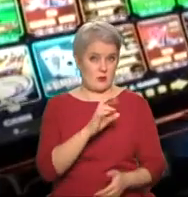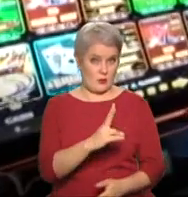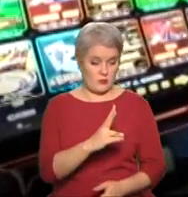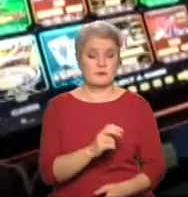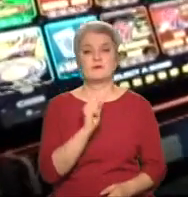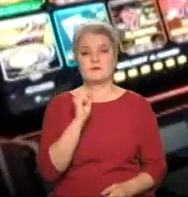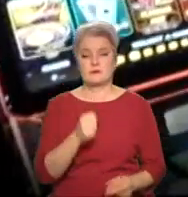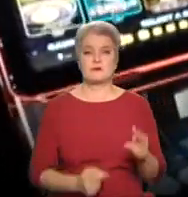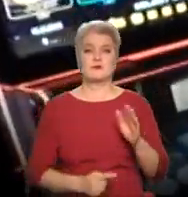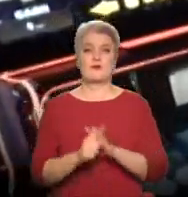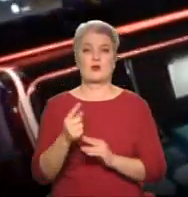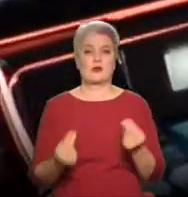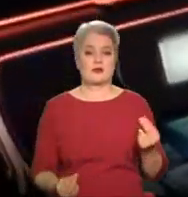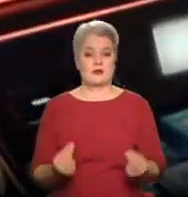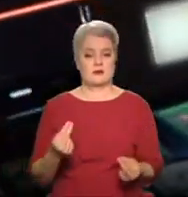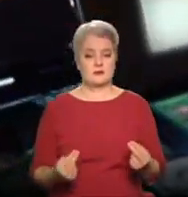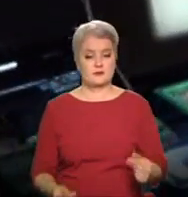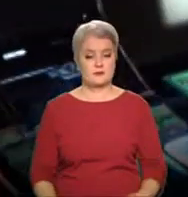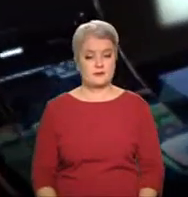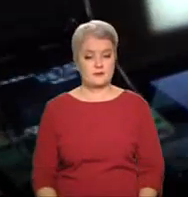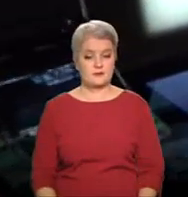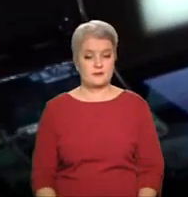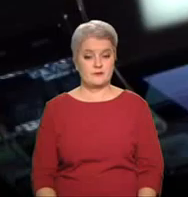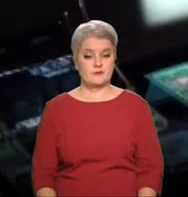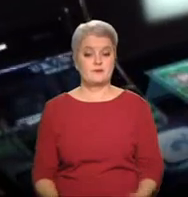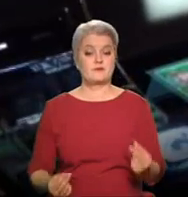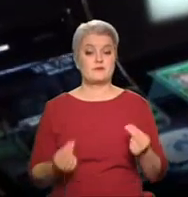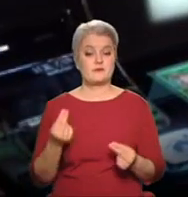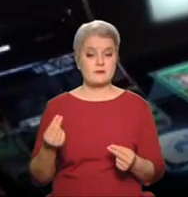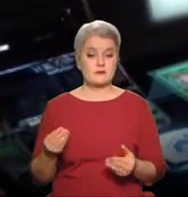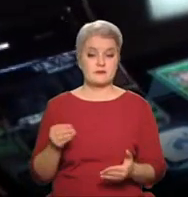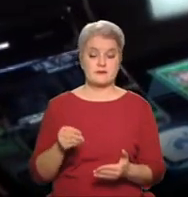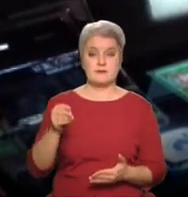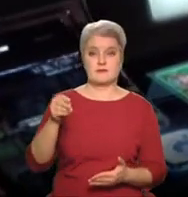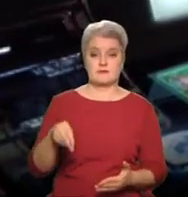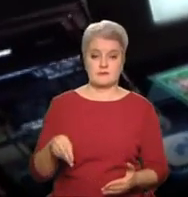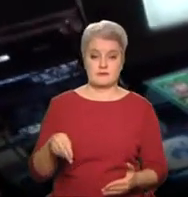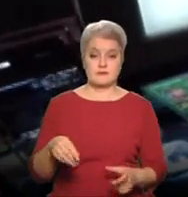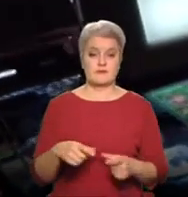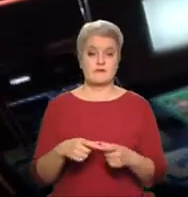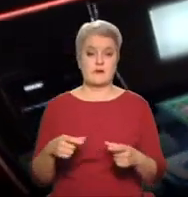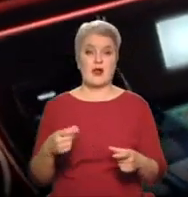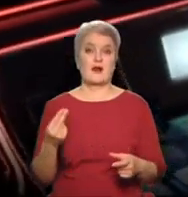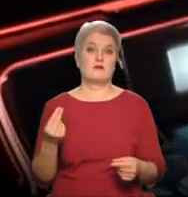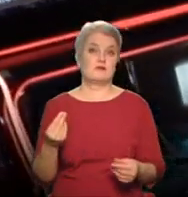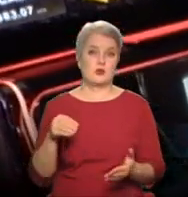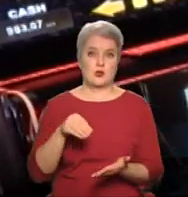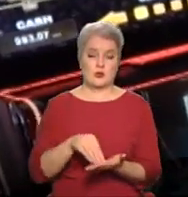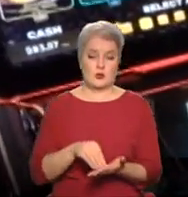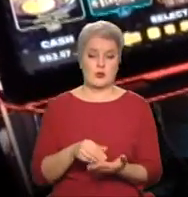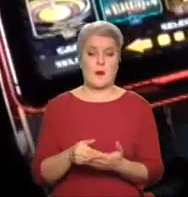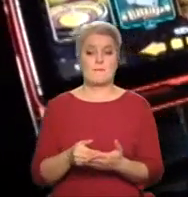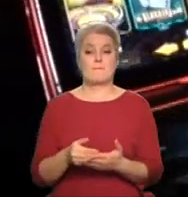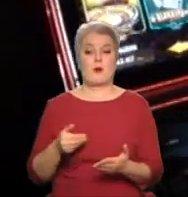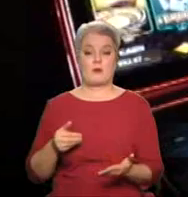починає грати. Ігрок підходить, вставляє картку. Гравець підходить, вставляє картку. На картці лежать якісь гроші, які він попередньо поклав